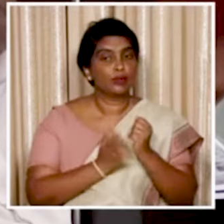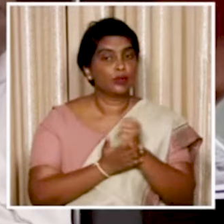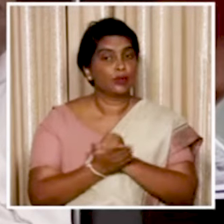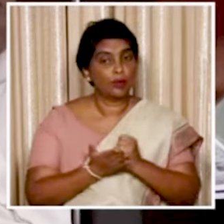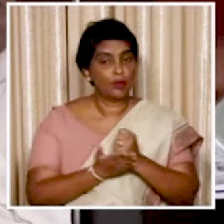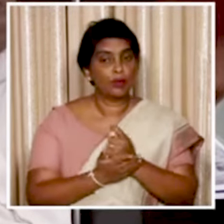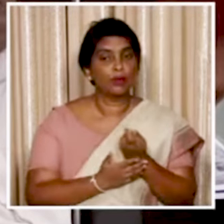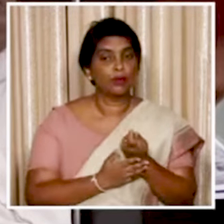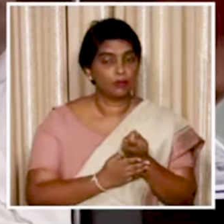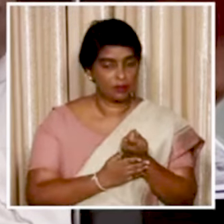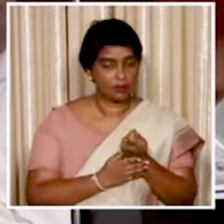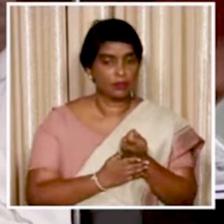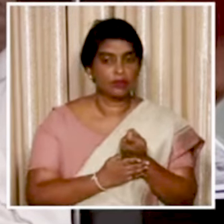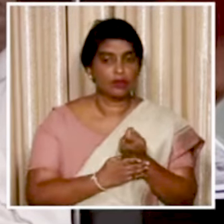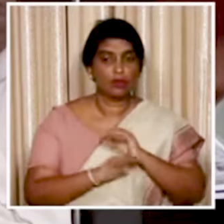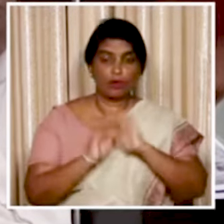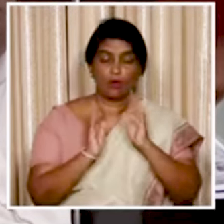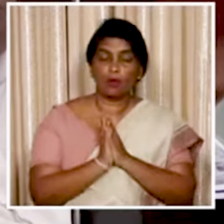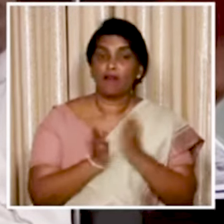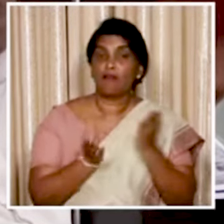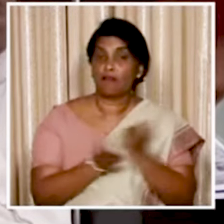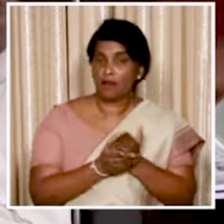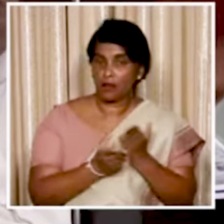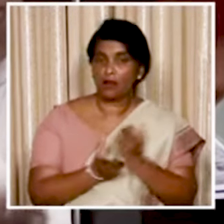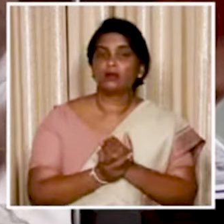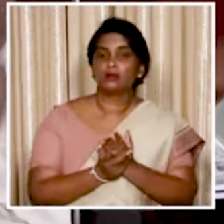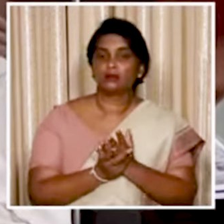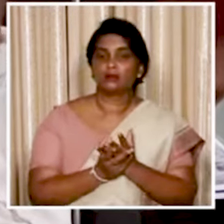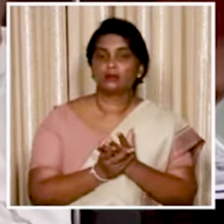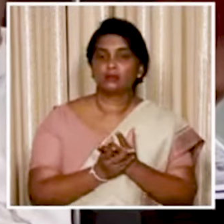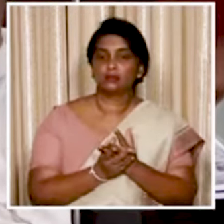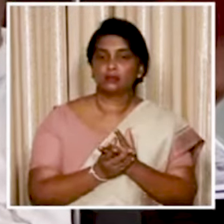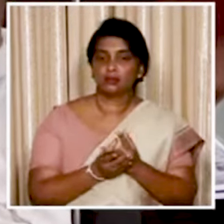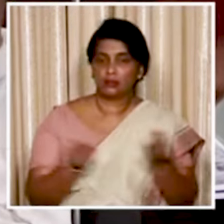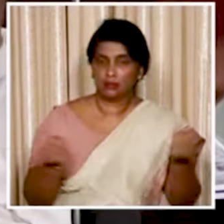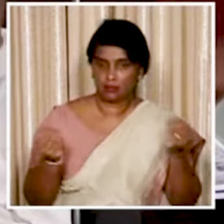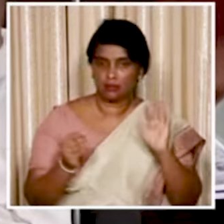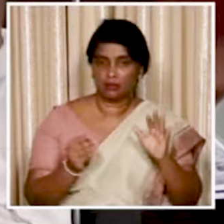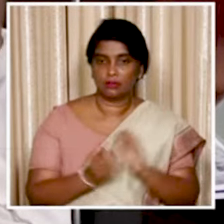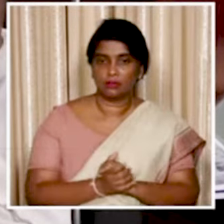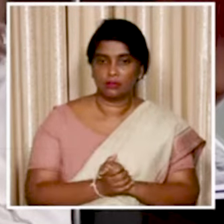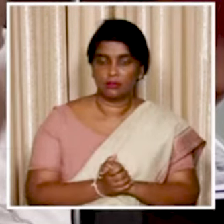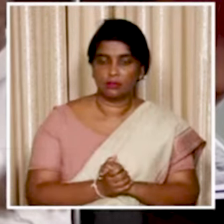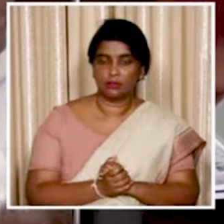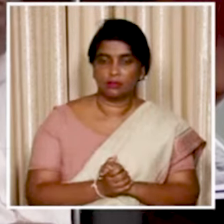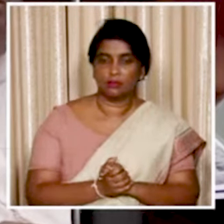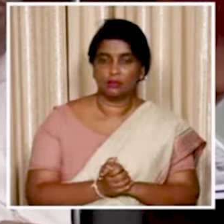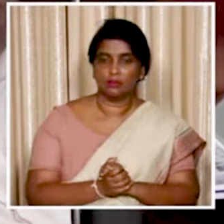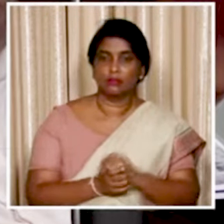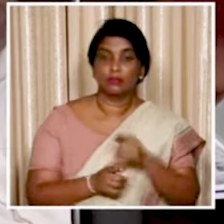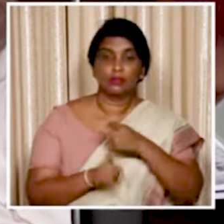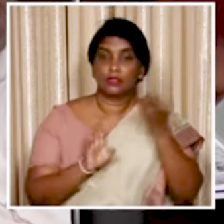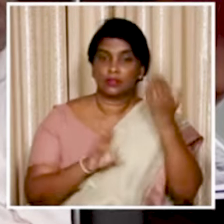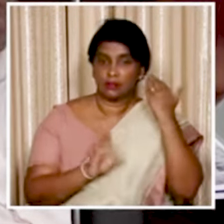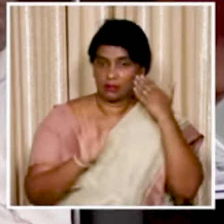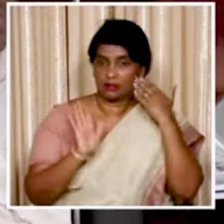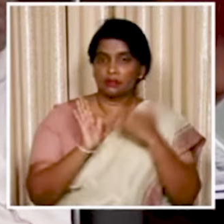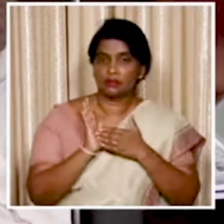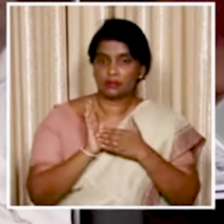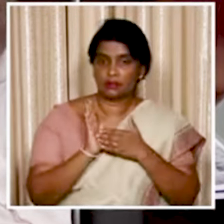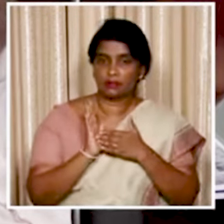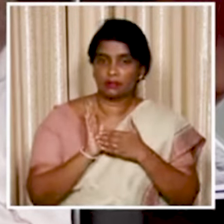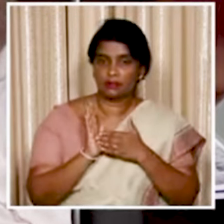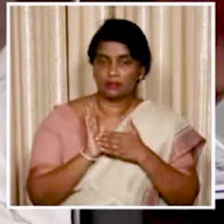මුදල් සියලු ෆයිල් හිස් කරන තත්වයක අදපත් වෙලා තියෙනවා ඉතින් ඊයේ එළිදරව් වුණා ගරු